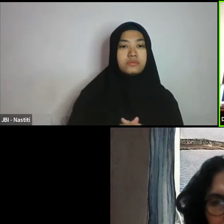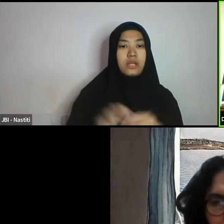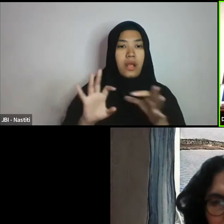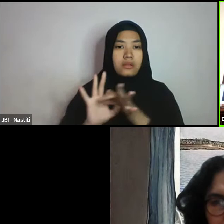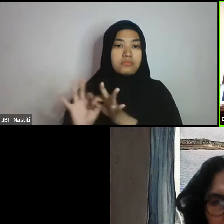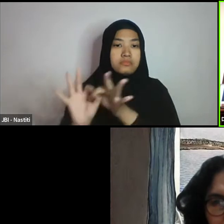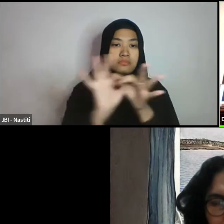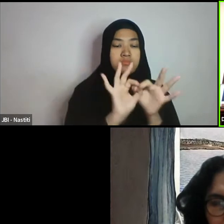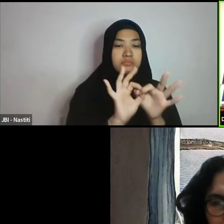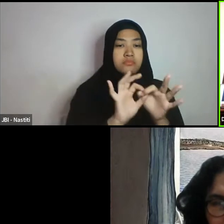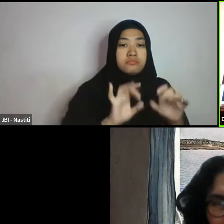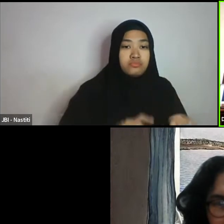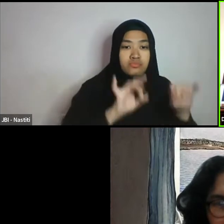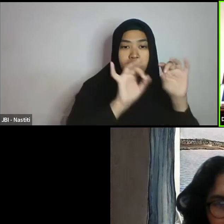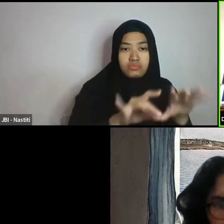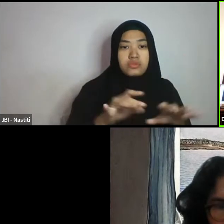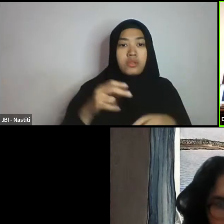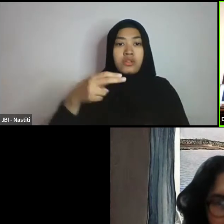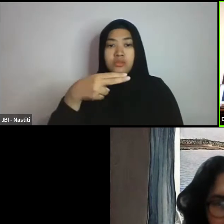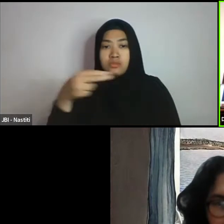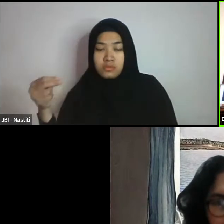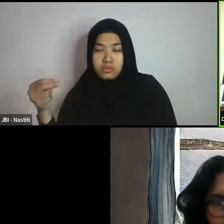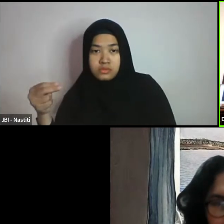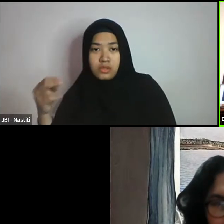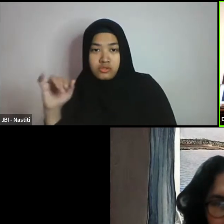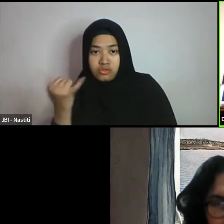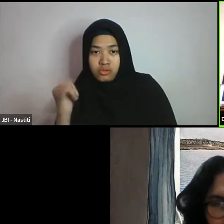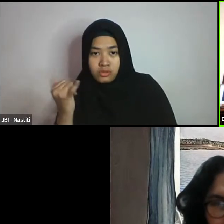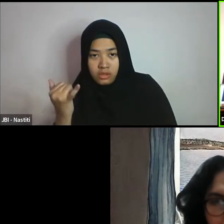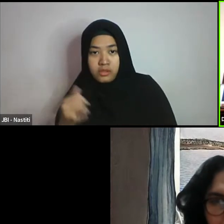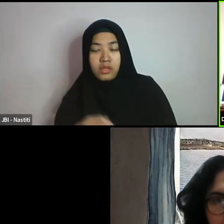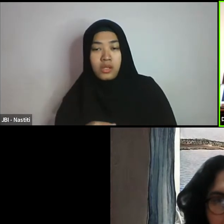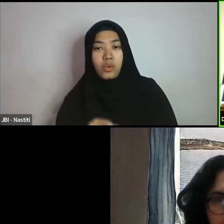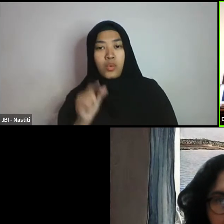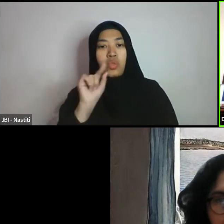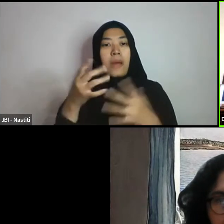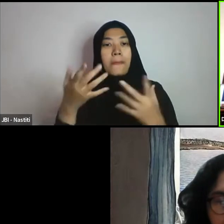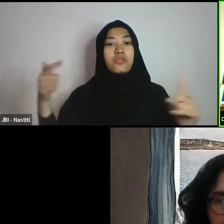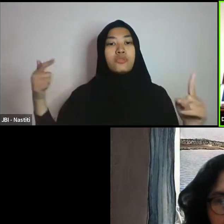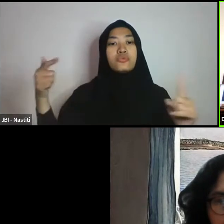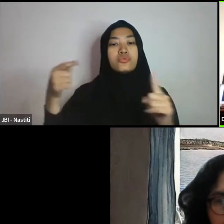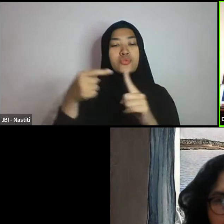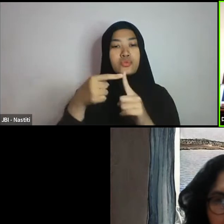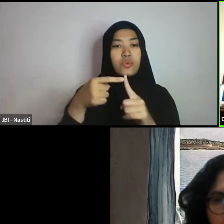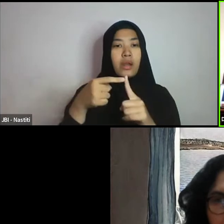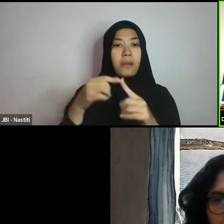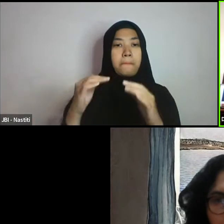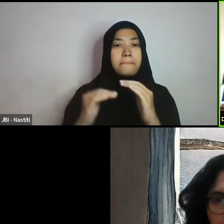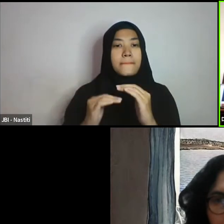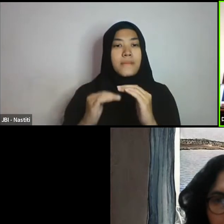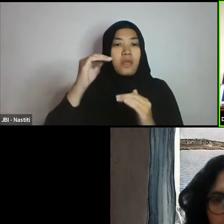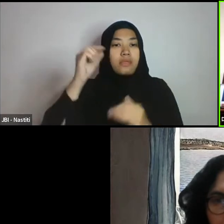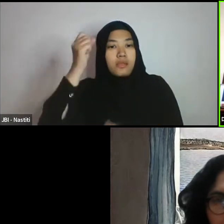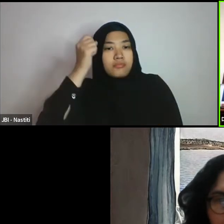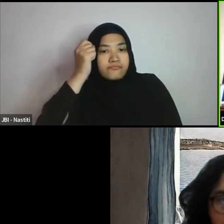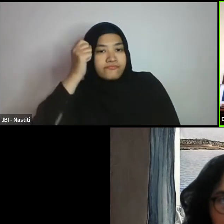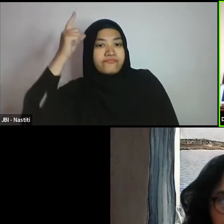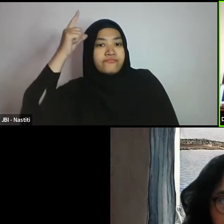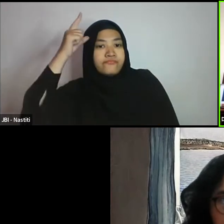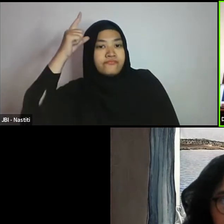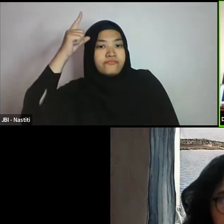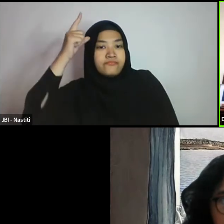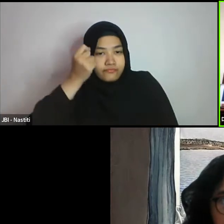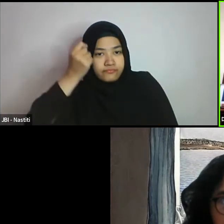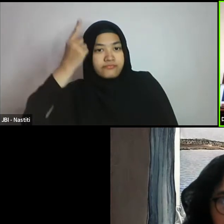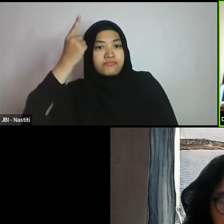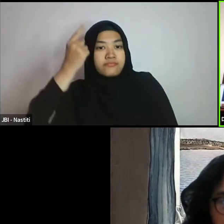Universitas Aisyiyah di Jogja dalam rangka mempromosikan dan meningkatkan awareness tentang layanan kesehatan